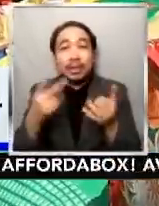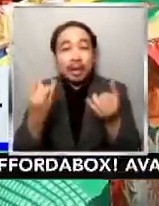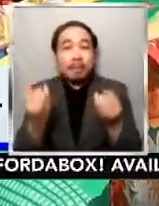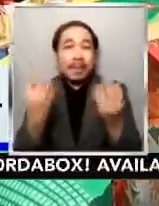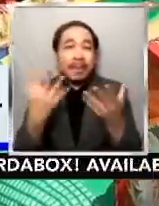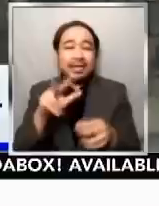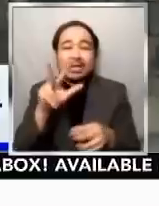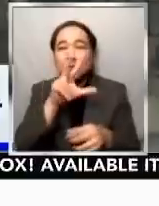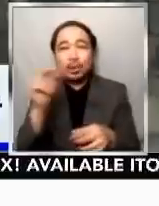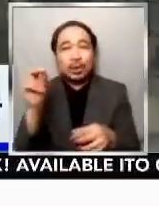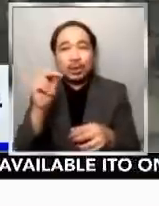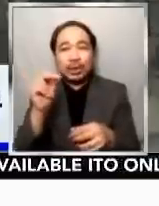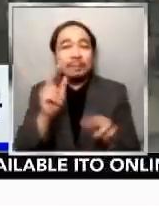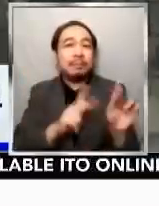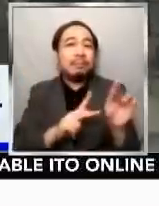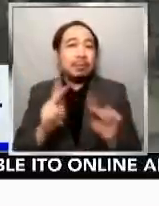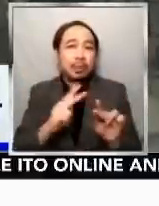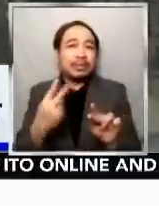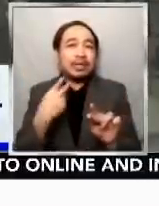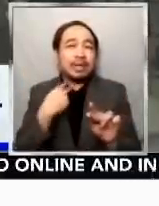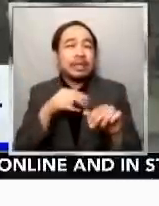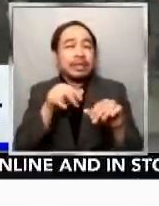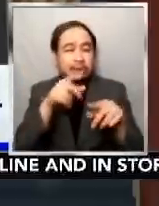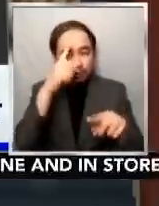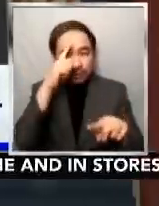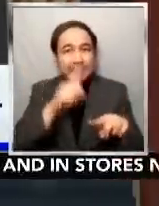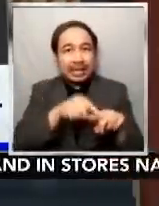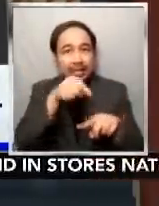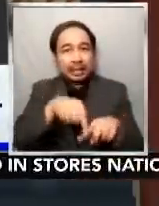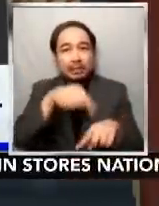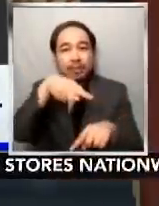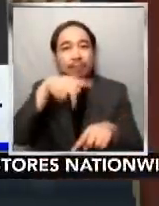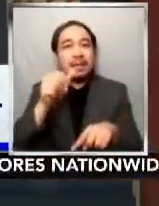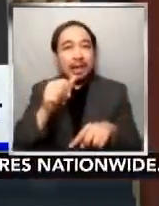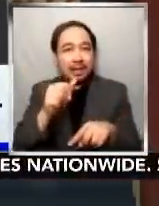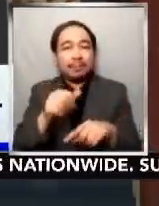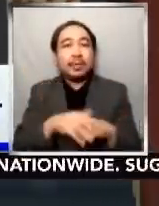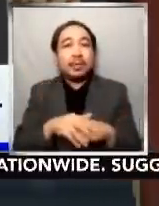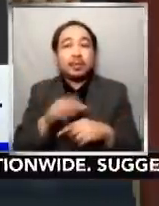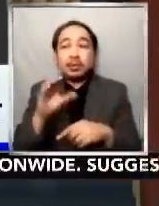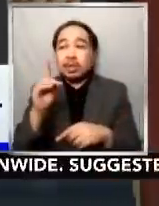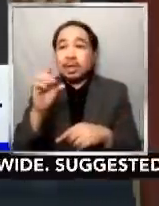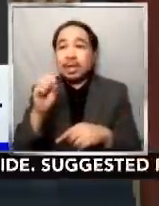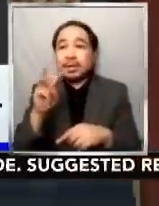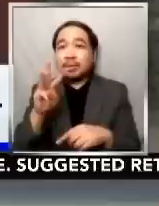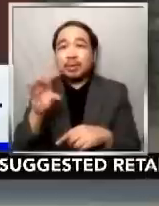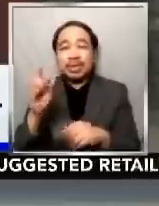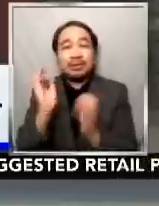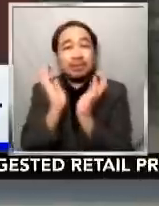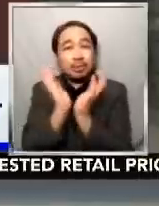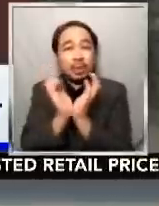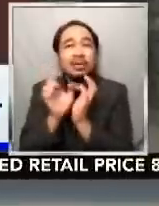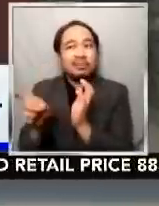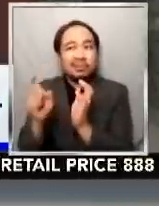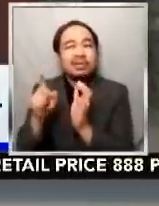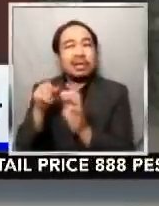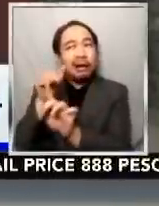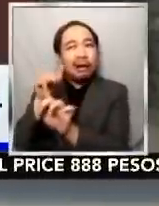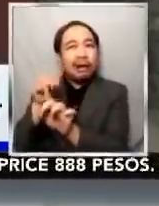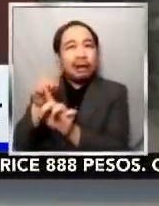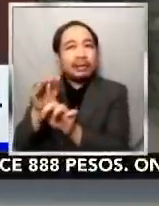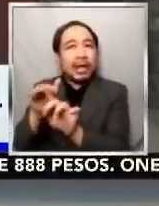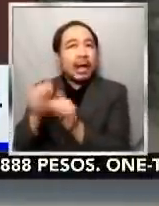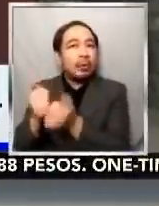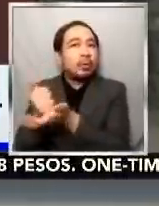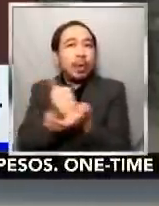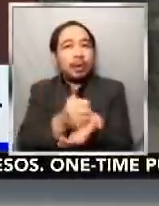stranded na pasahero. DSWD raw dapat ang tanungin tungkol sa problemang kinakaharap ng mga stranded passengers. Pero hanggang ngayon, wala pang